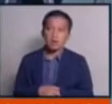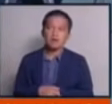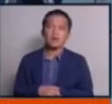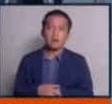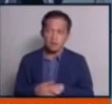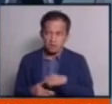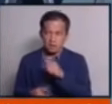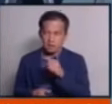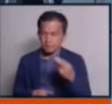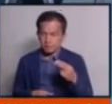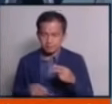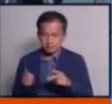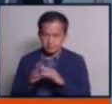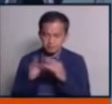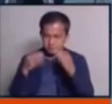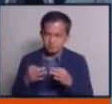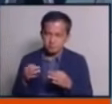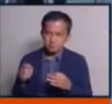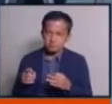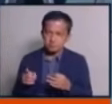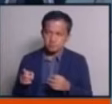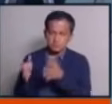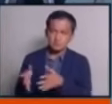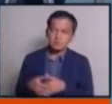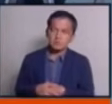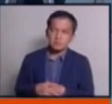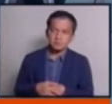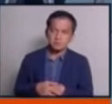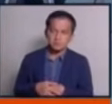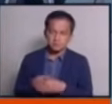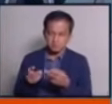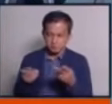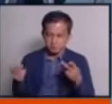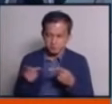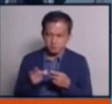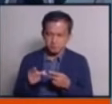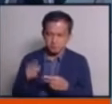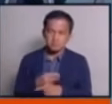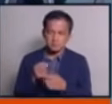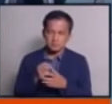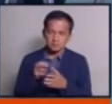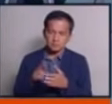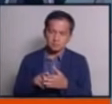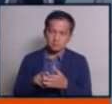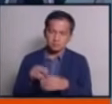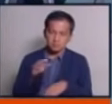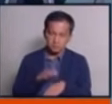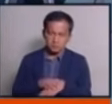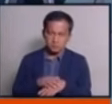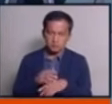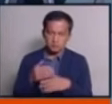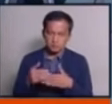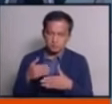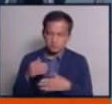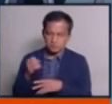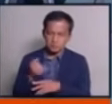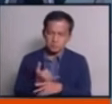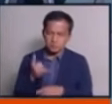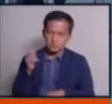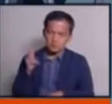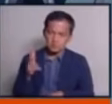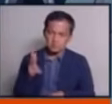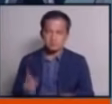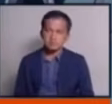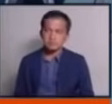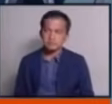na. Dito po sa barangay resolution, will vacate the premises within 3 months on or before July 30. Opo,